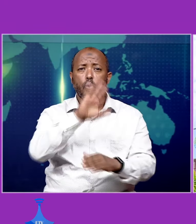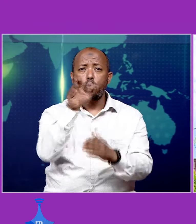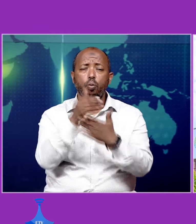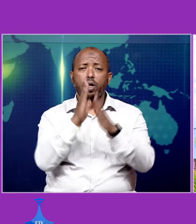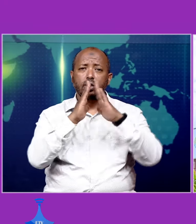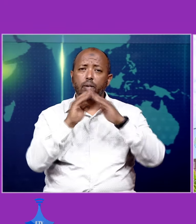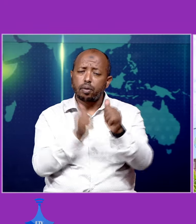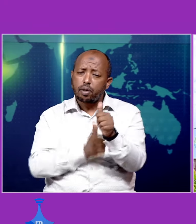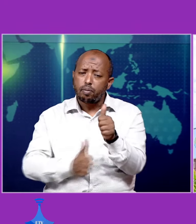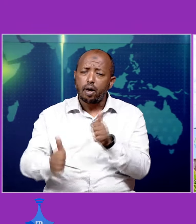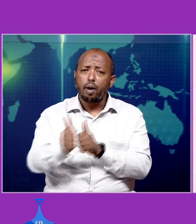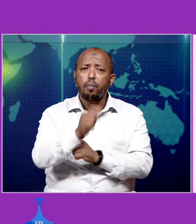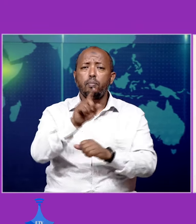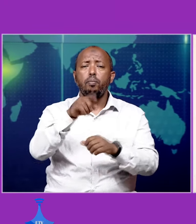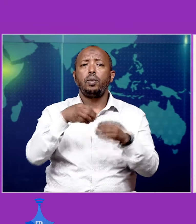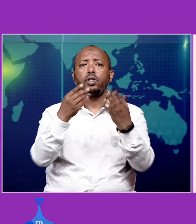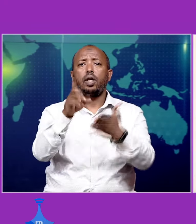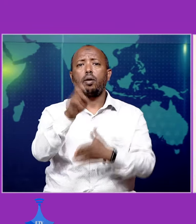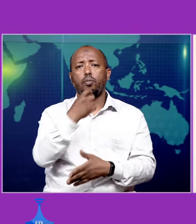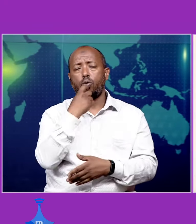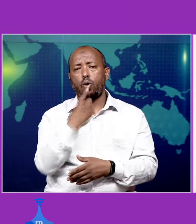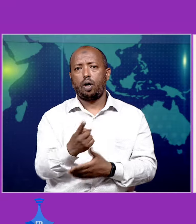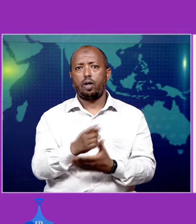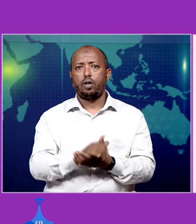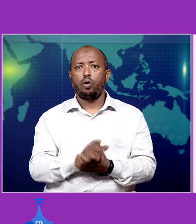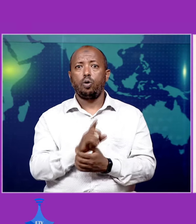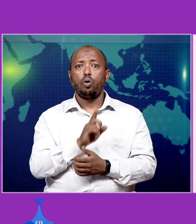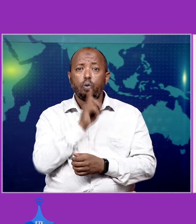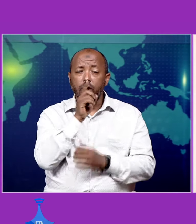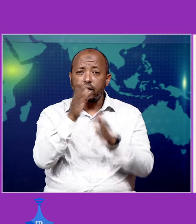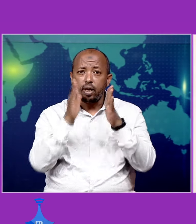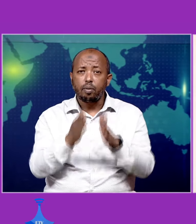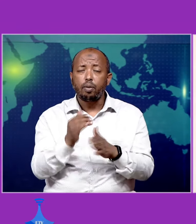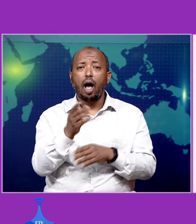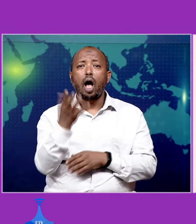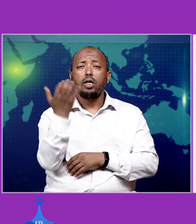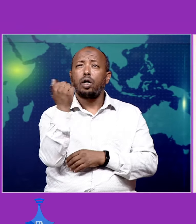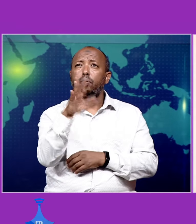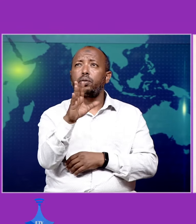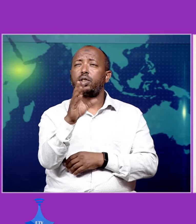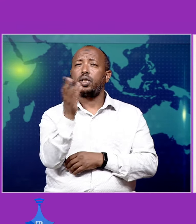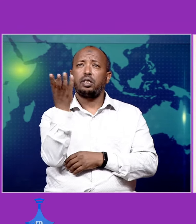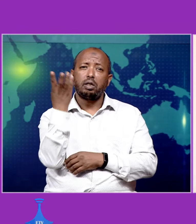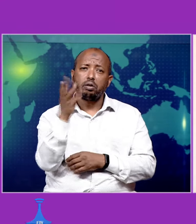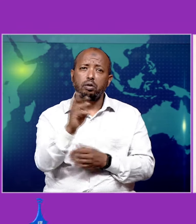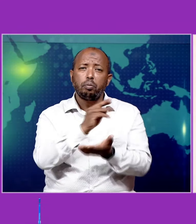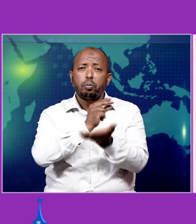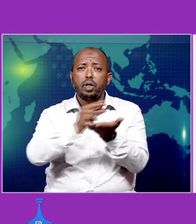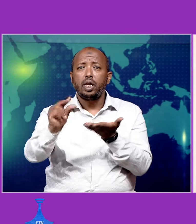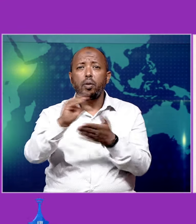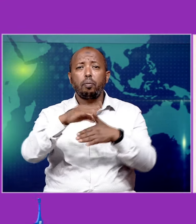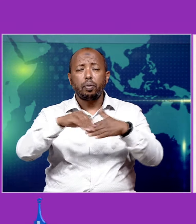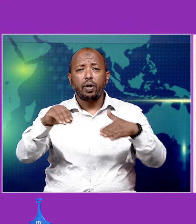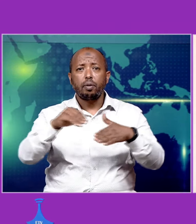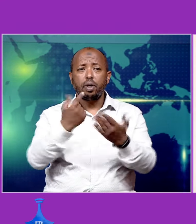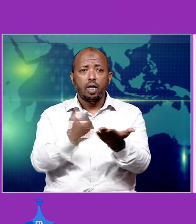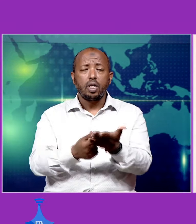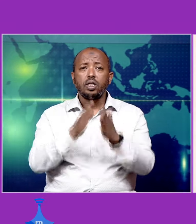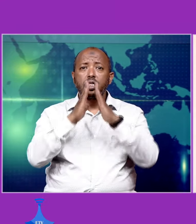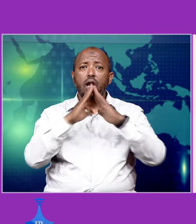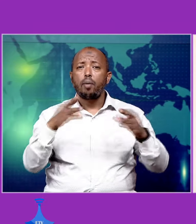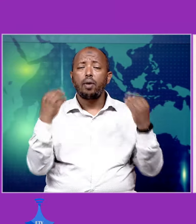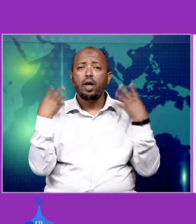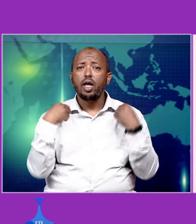ቅድሚያ ሊሰጥ እንደሚገባም ገልጸዋል። nearly 15 16 ቢሊዮን ብር በዚህ የሰላምና